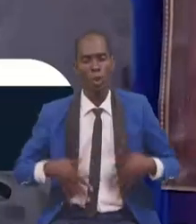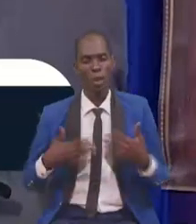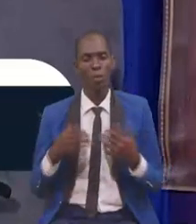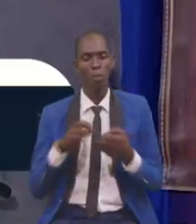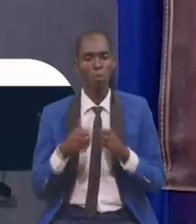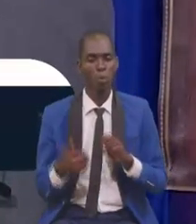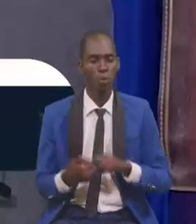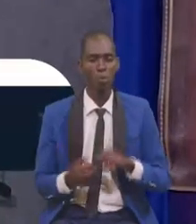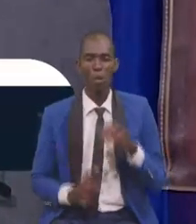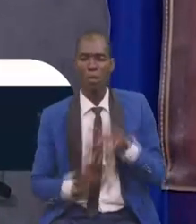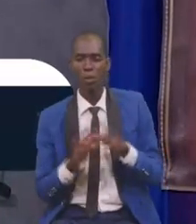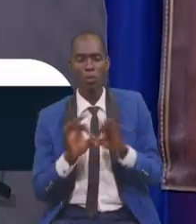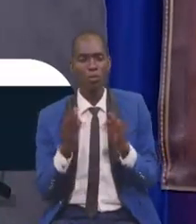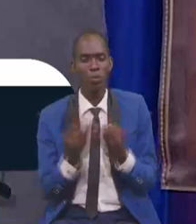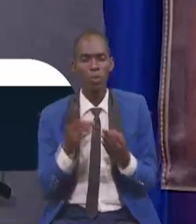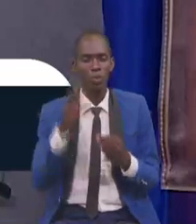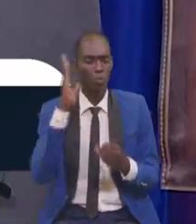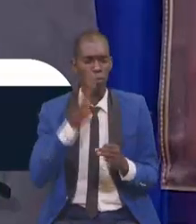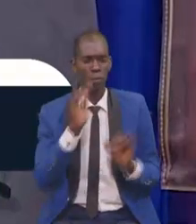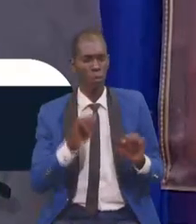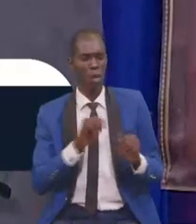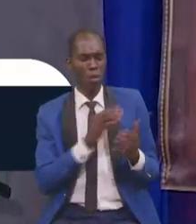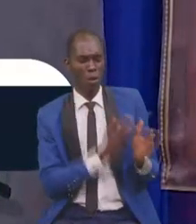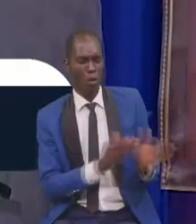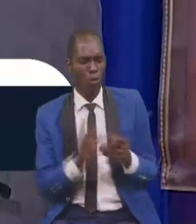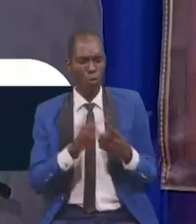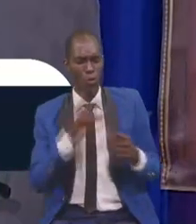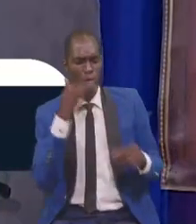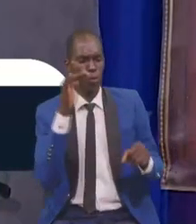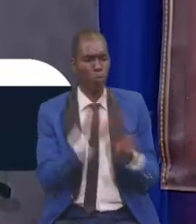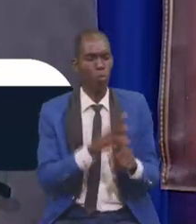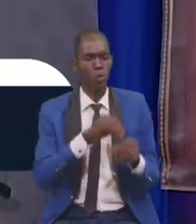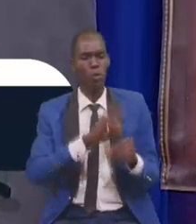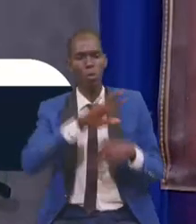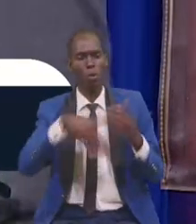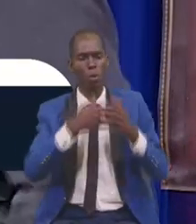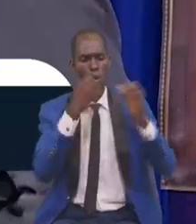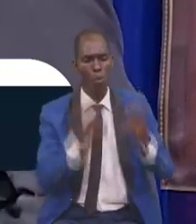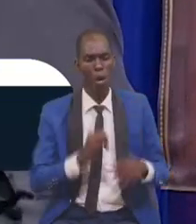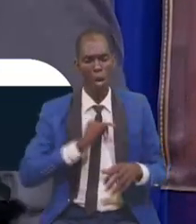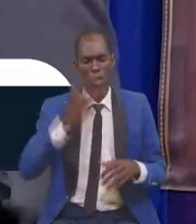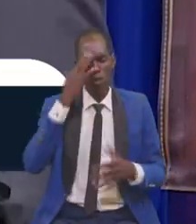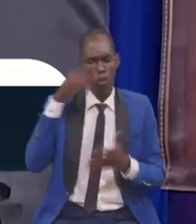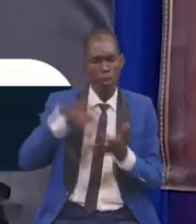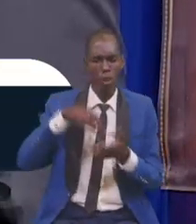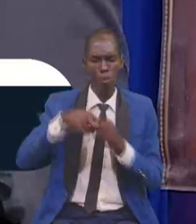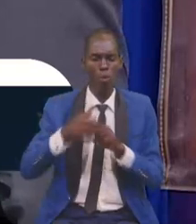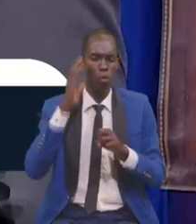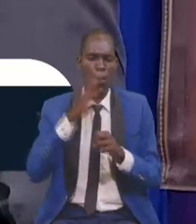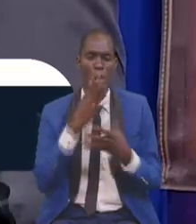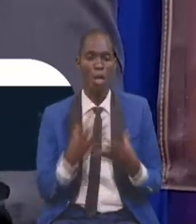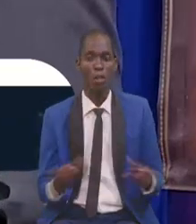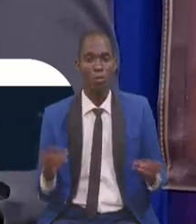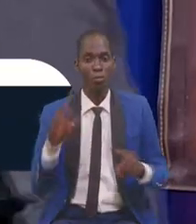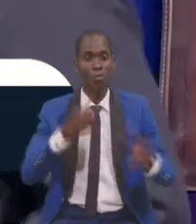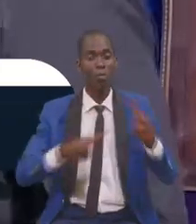votre vie chrétienne, dans votre famille, que vous soyez en mesure de dire que selon la promesse du Tout-Puissant, je sais que ce problème